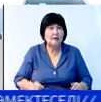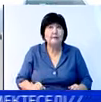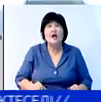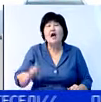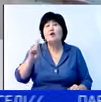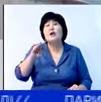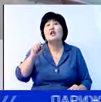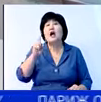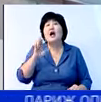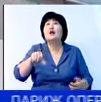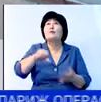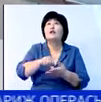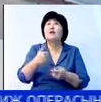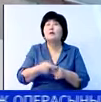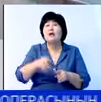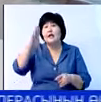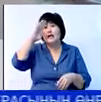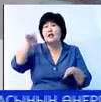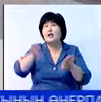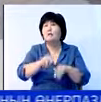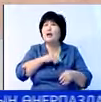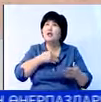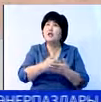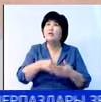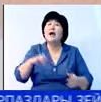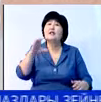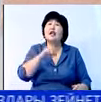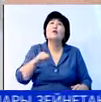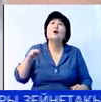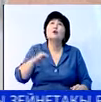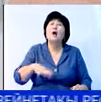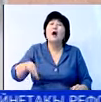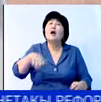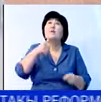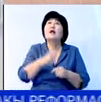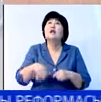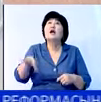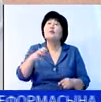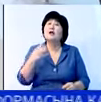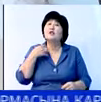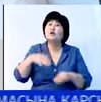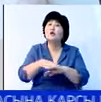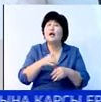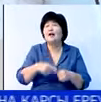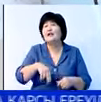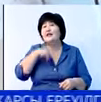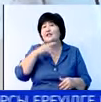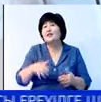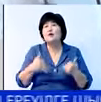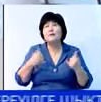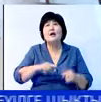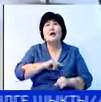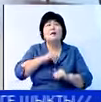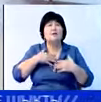Ыбырай Жақаевтың ізбасары ретінде ерлермен қатар ерен еңбек еткен Салима Жұмабековаға аймақ басшысы барша Сыр жұртшылығы атынан жылы лебізін білдіріп,